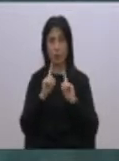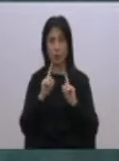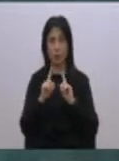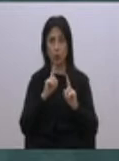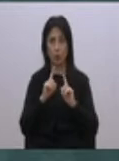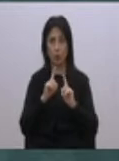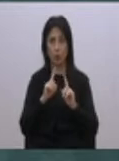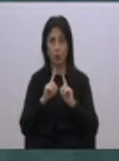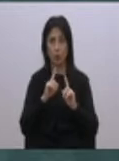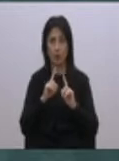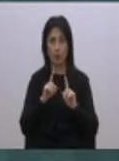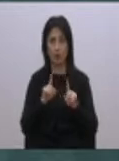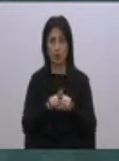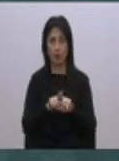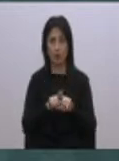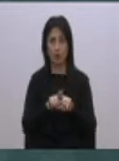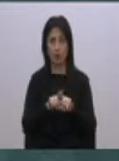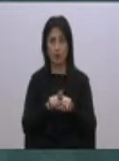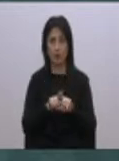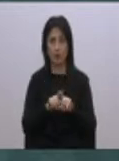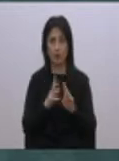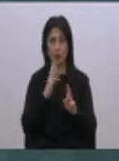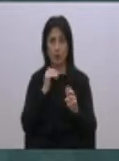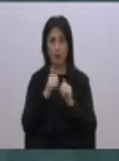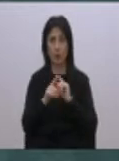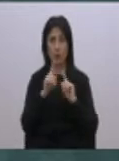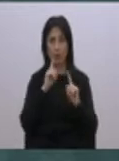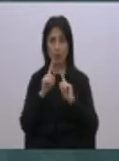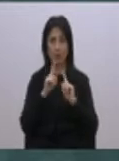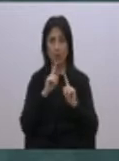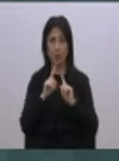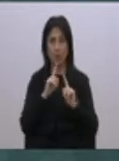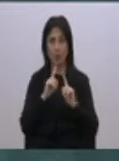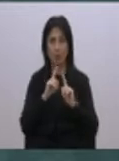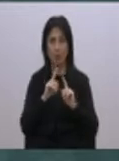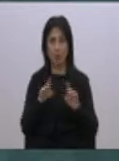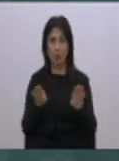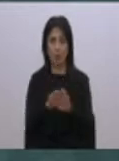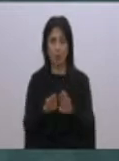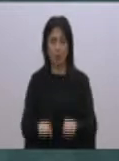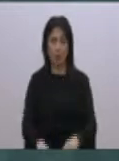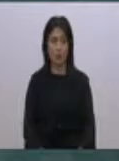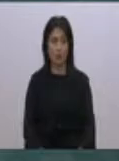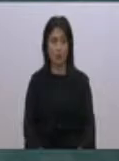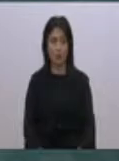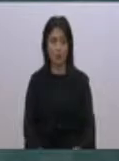da, se vede rigaleșe sesia, da, uruliaris.